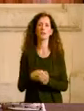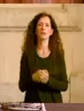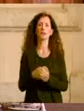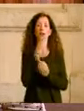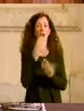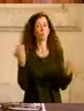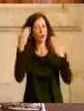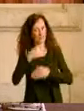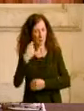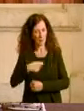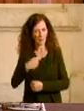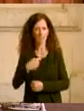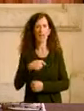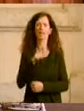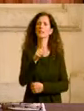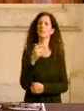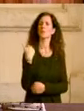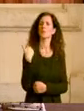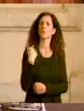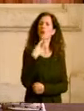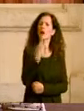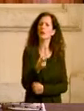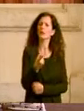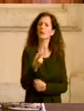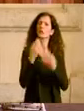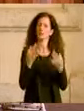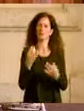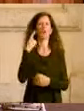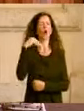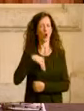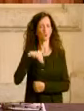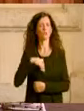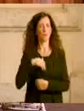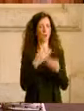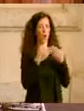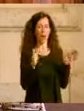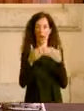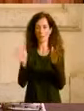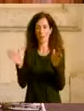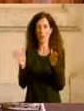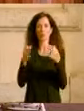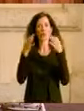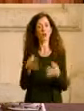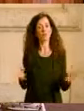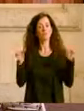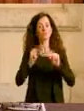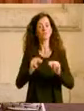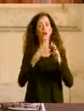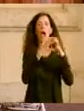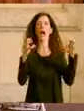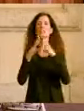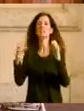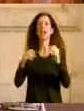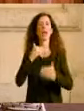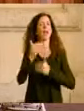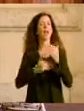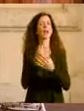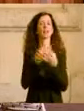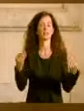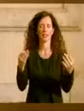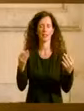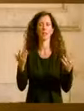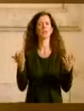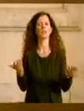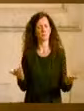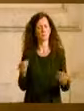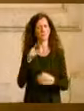detto che di essere consapevole che la riapertura non basterà per la ripartenza delle aziende. Ha pensato alla